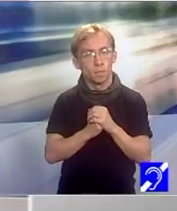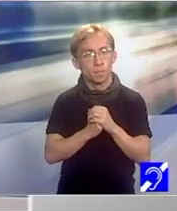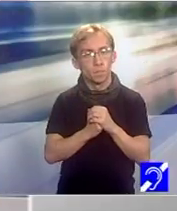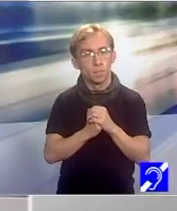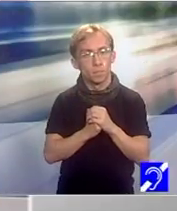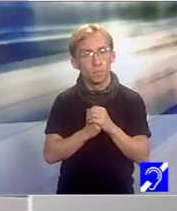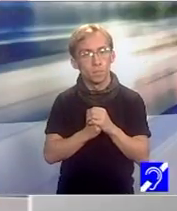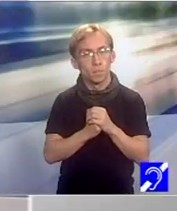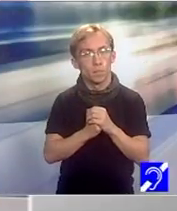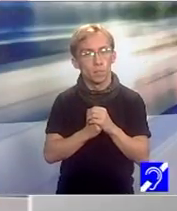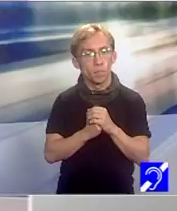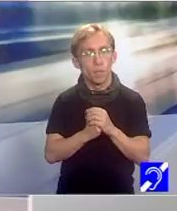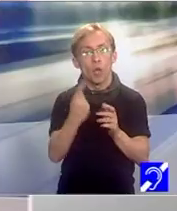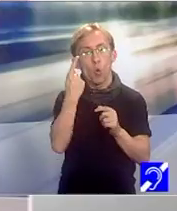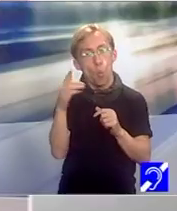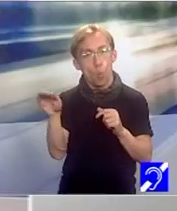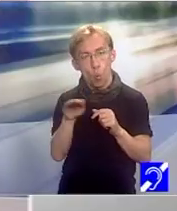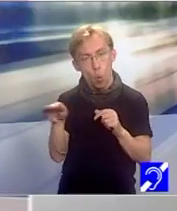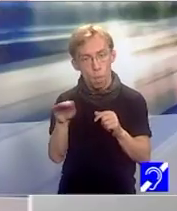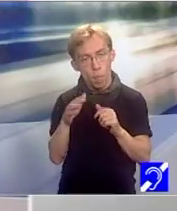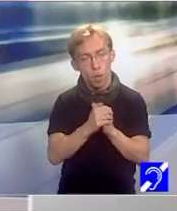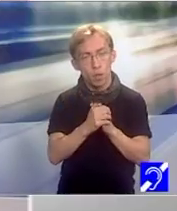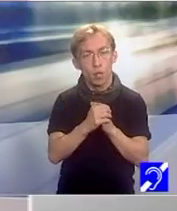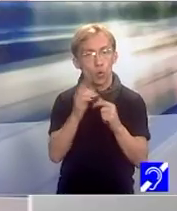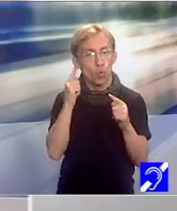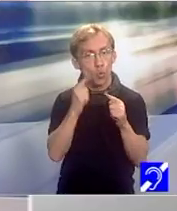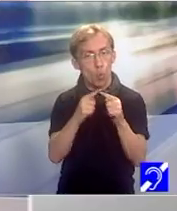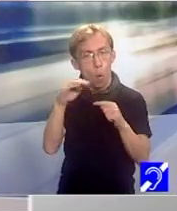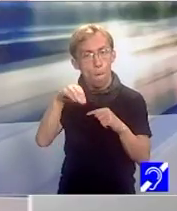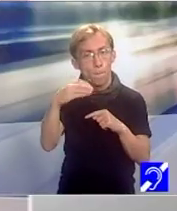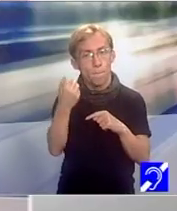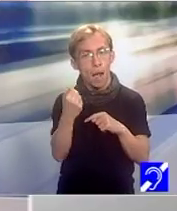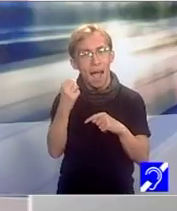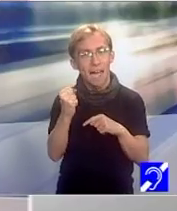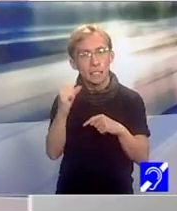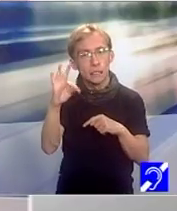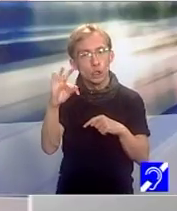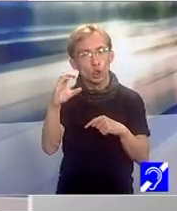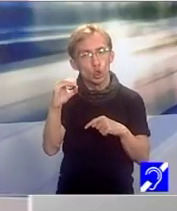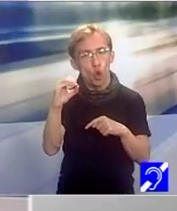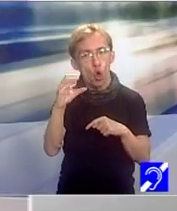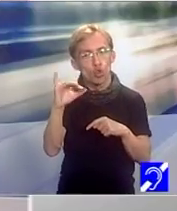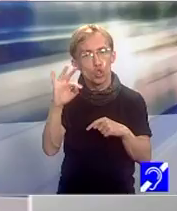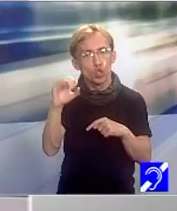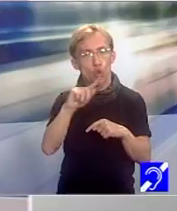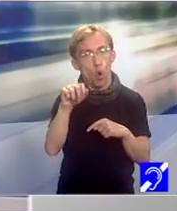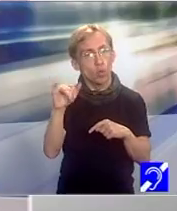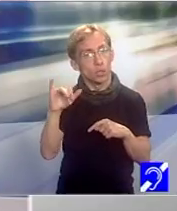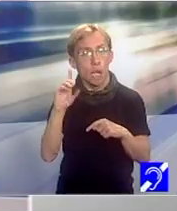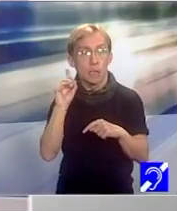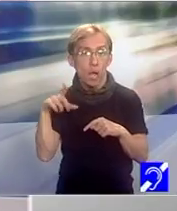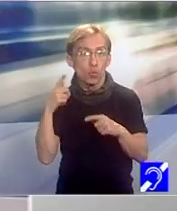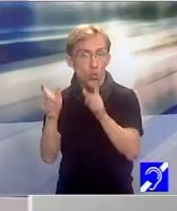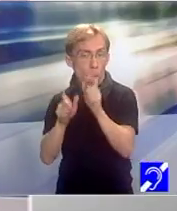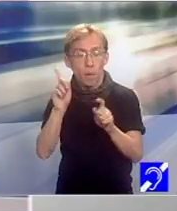că mor un copil și un bolnav cu mastocitoză. Sunt niște oameni care nu mă refuză niciodată. E o rețea în